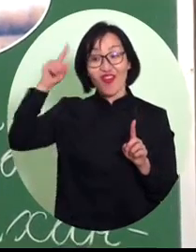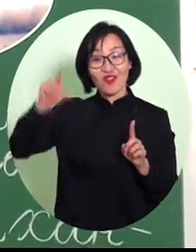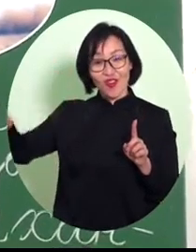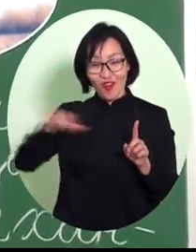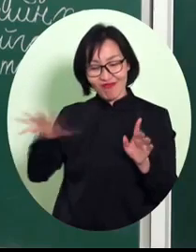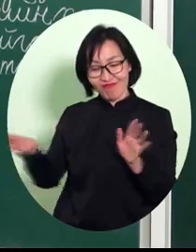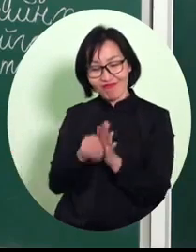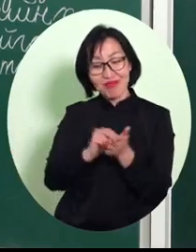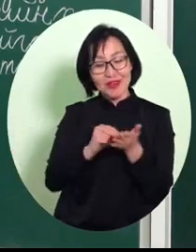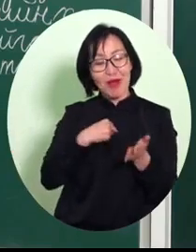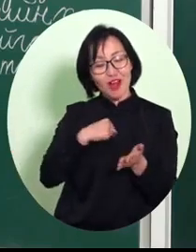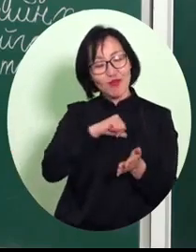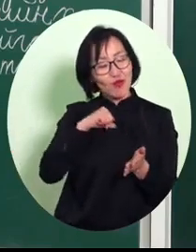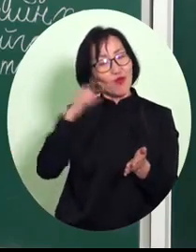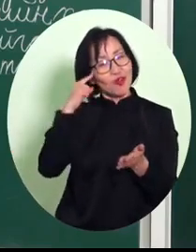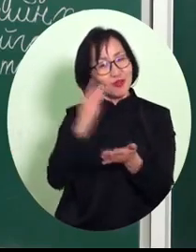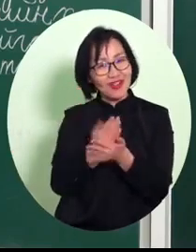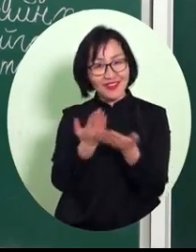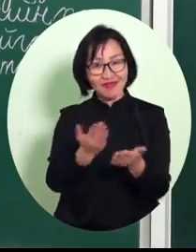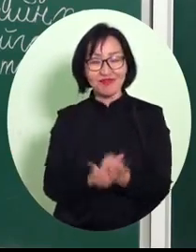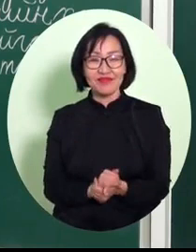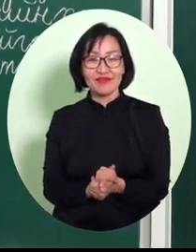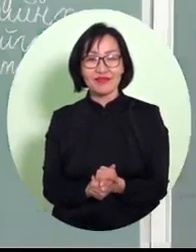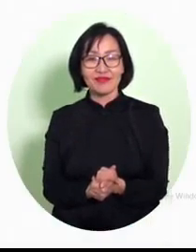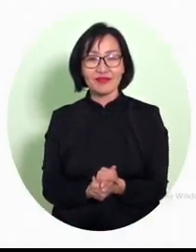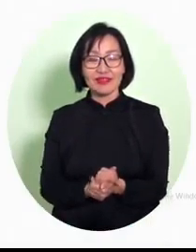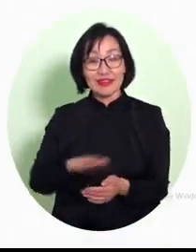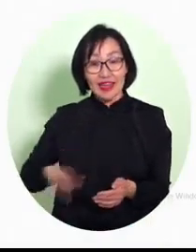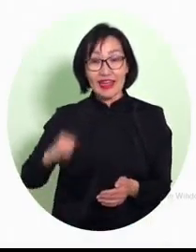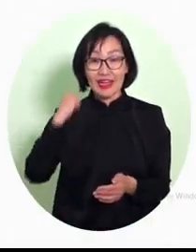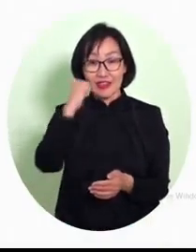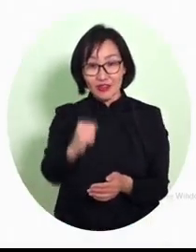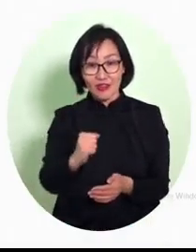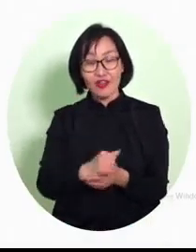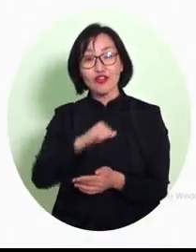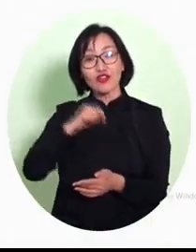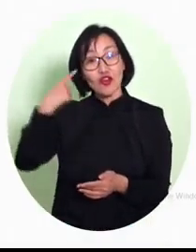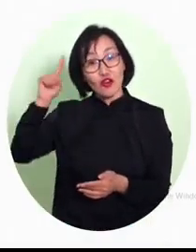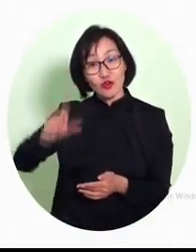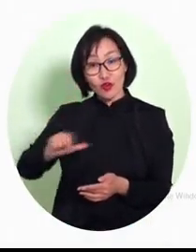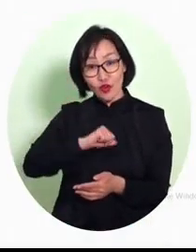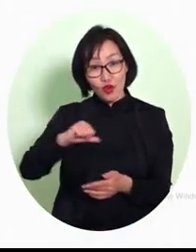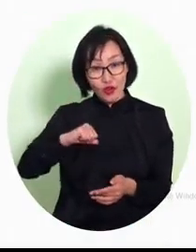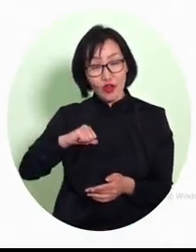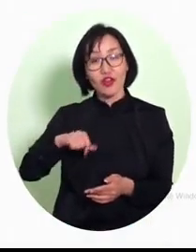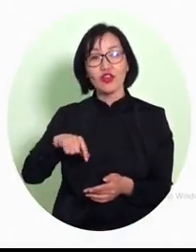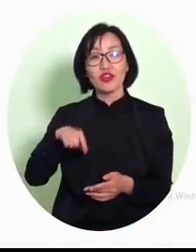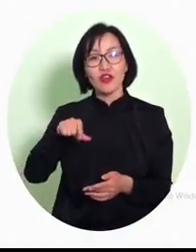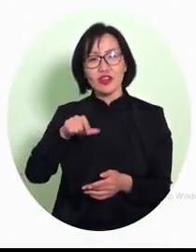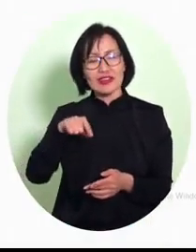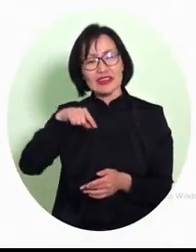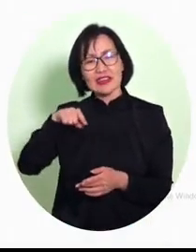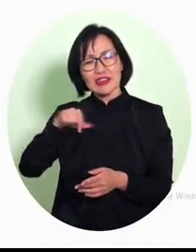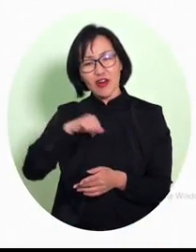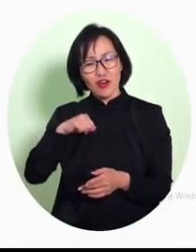энэ шүлгийг бичсэн байхаа гэж бодож байна багш нь. За дараагийн асуулт нь. Зохиолч өөрийгөө залуу болсон